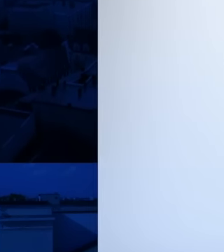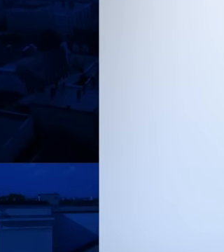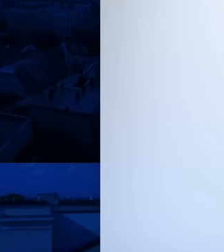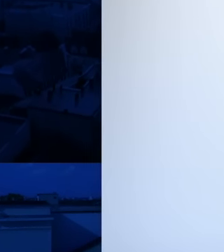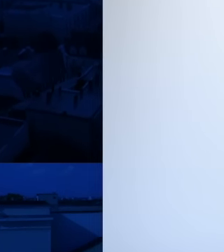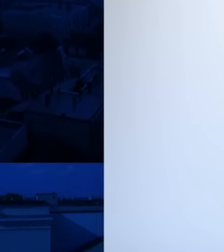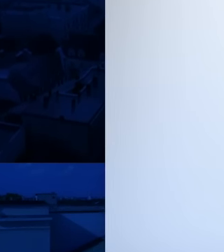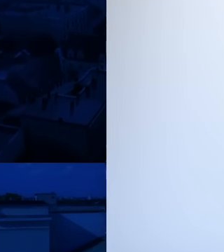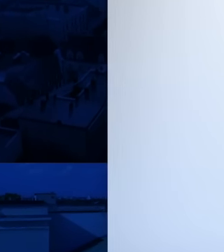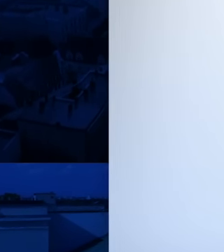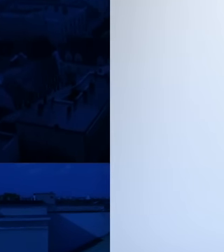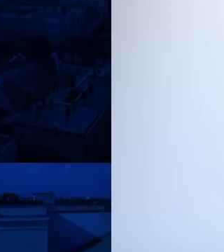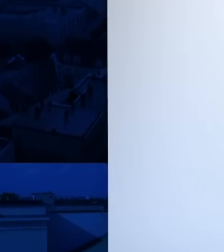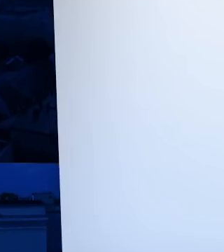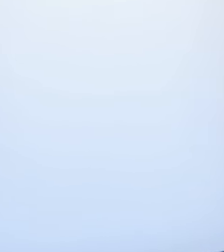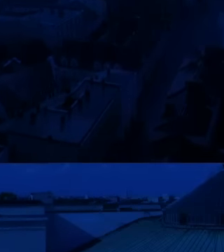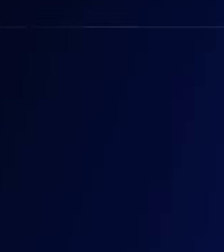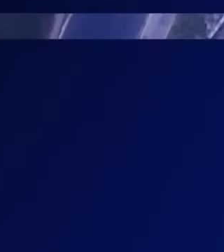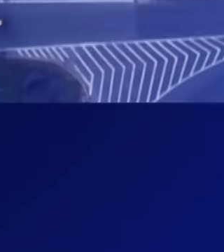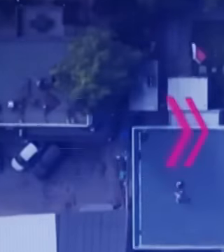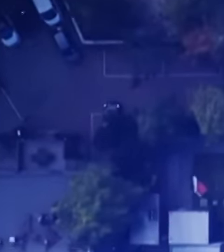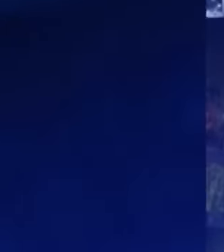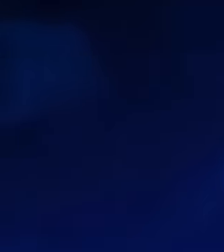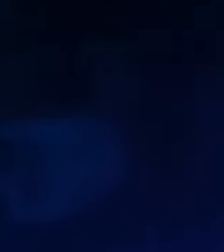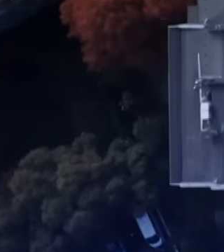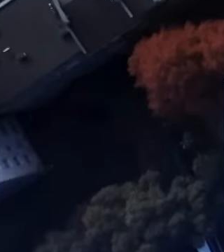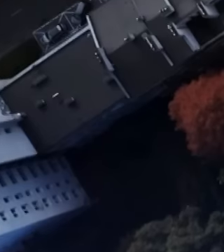prezydenckich. Tylko w jednym dniu zgarnęli większość głosów z kilkunastu stanów.